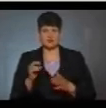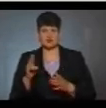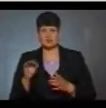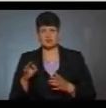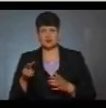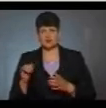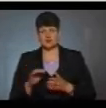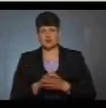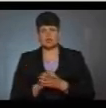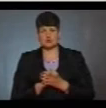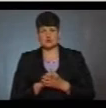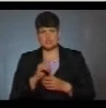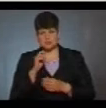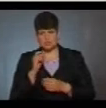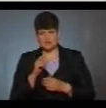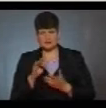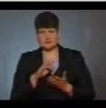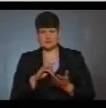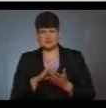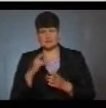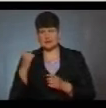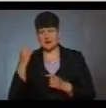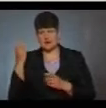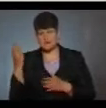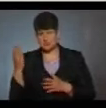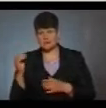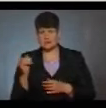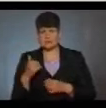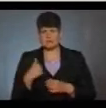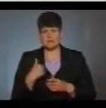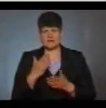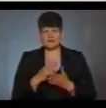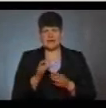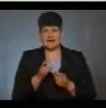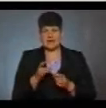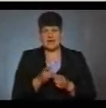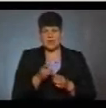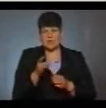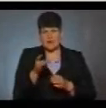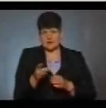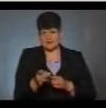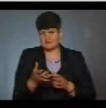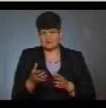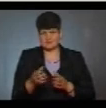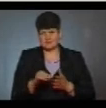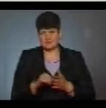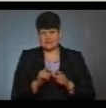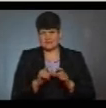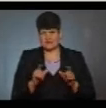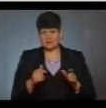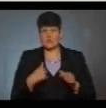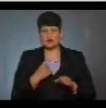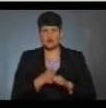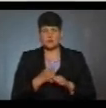Соціологічної асоціації України з центром в Харкові. Відповідно, ми є регіональним представництвом. І ми робимо